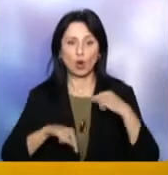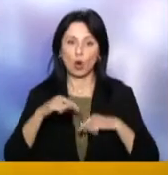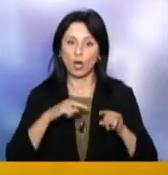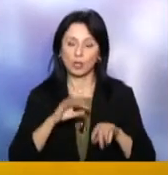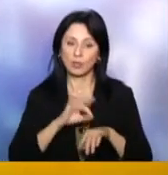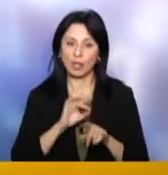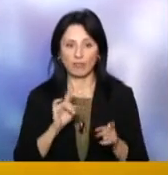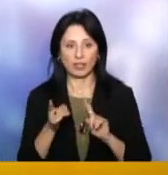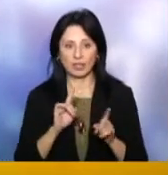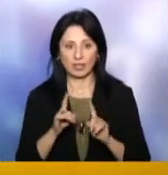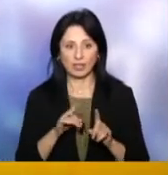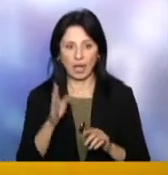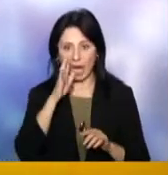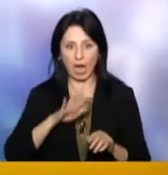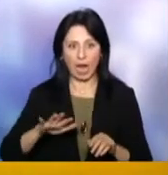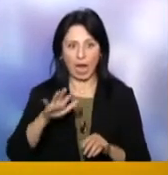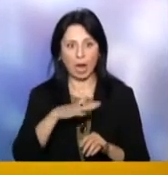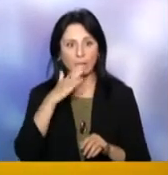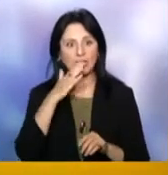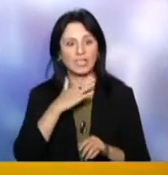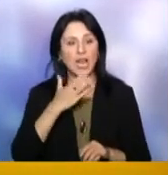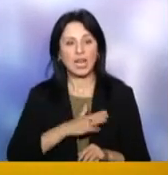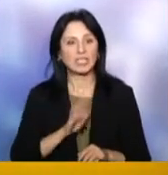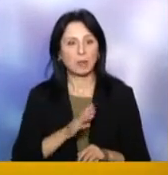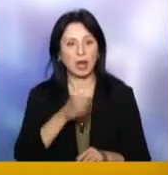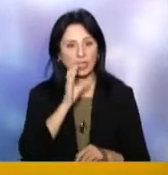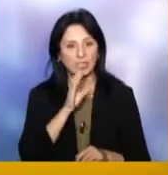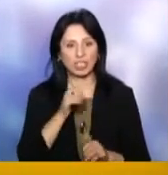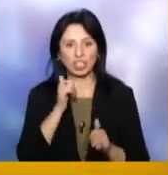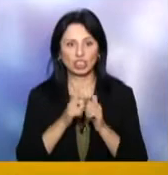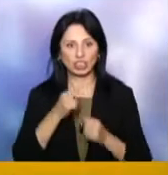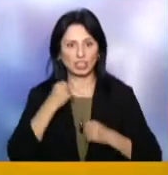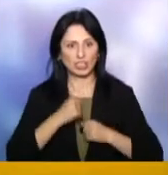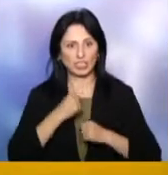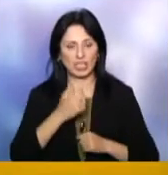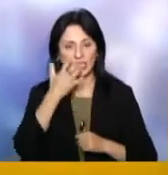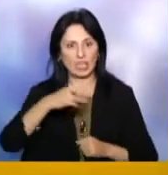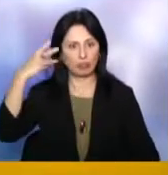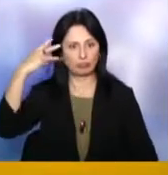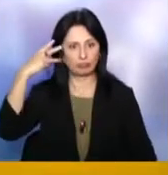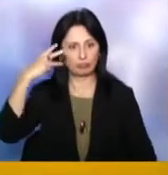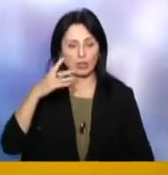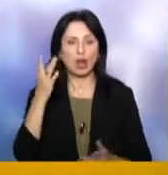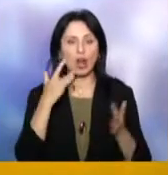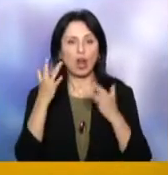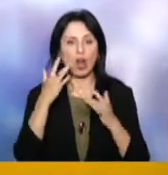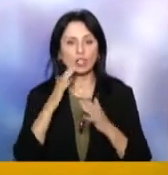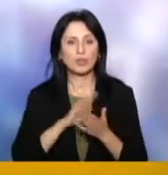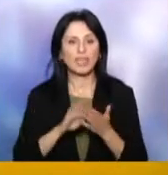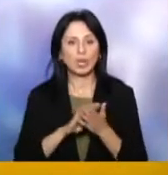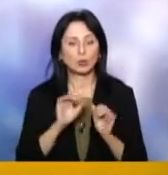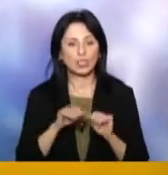ორგანოების დაავადება, გარემო, წყლის არასაკმარისი მიღება, ხშირი დაბანა, ცხელი შხაპი, კოსმეტიკური და